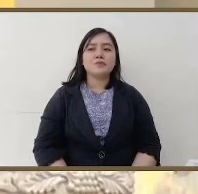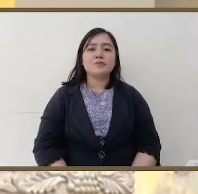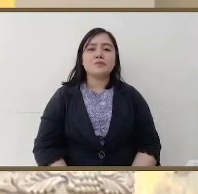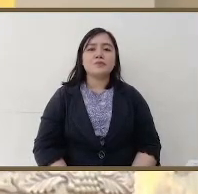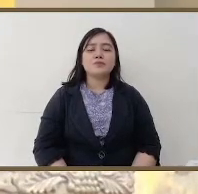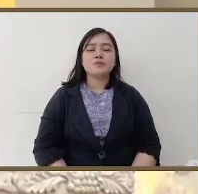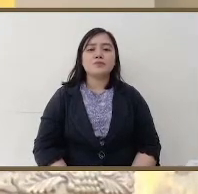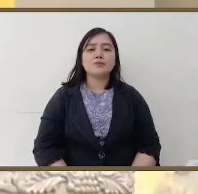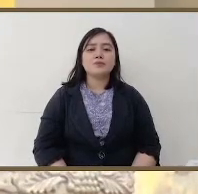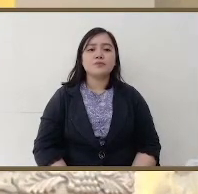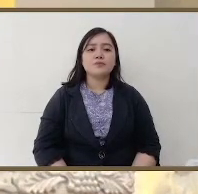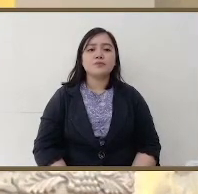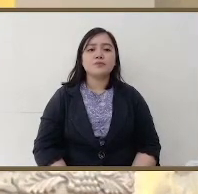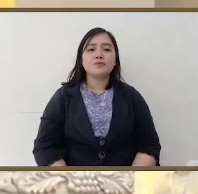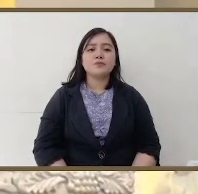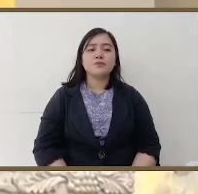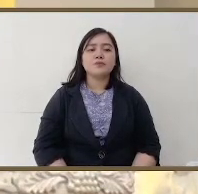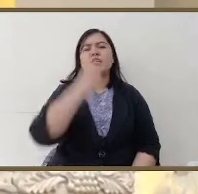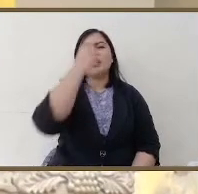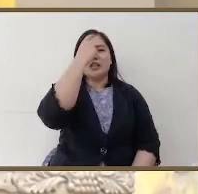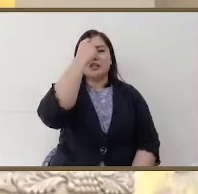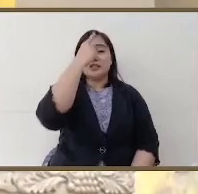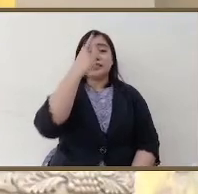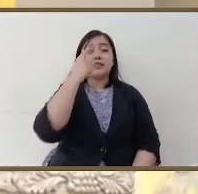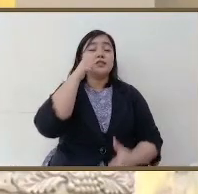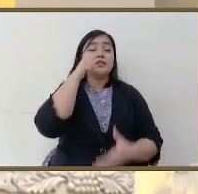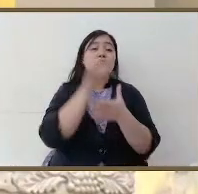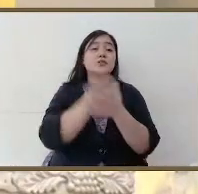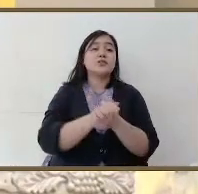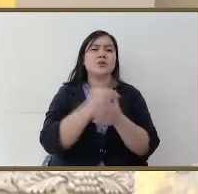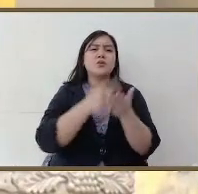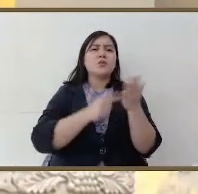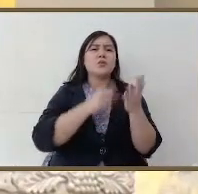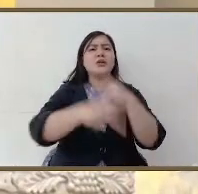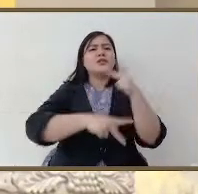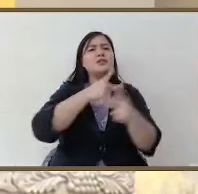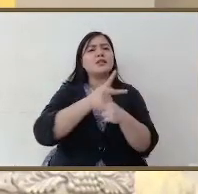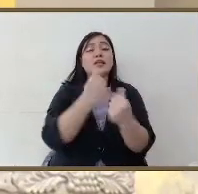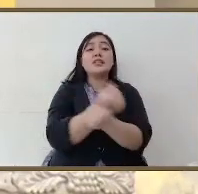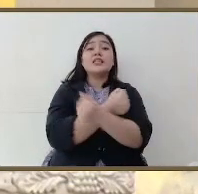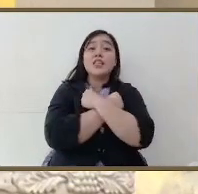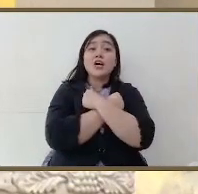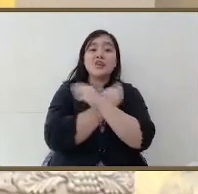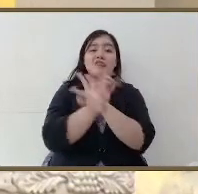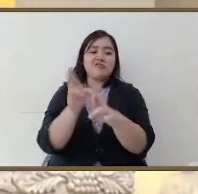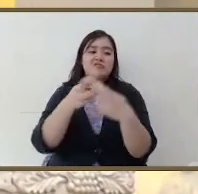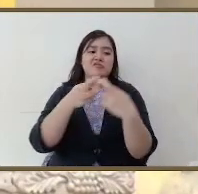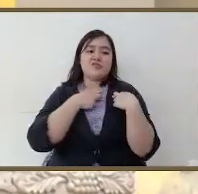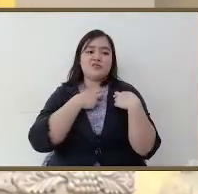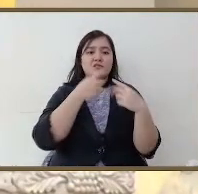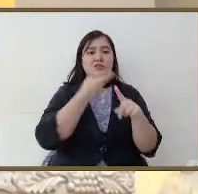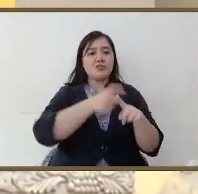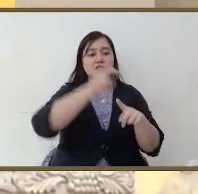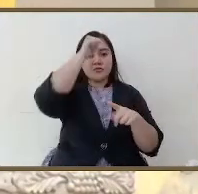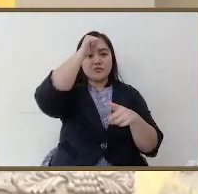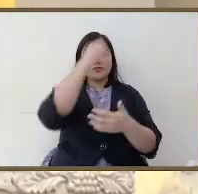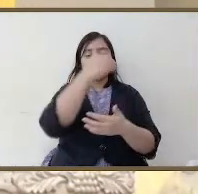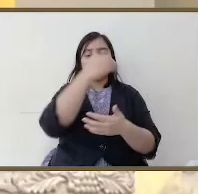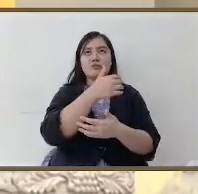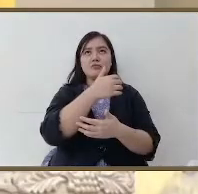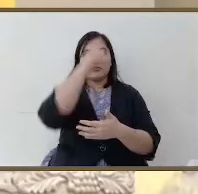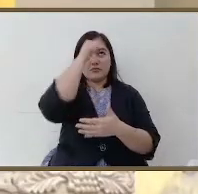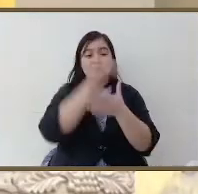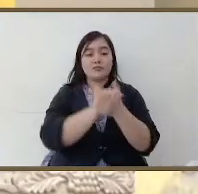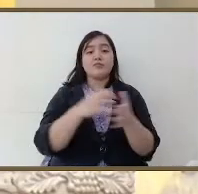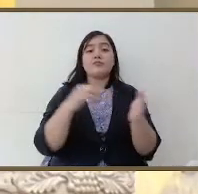Do you understand, wives, kung anong klaseng love ang matatanggap nyo mula sa inyong asawang lalaki na hindi ho naniniwala sa Diyos? Na